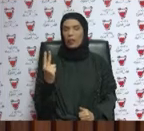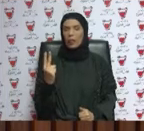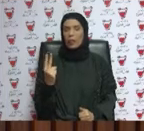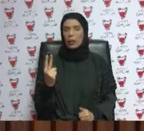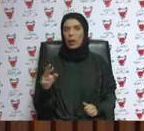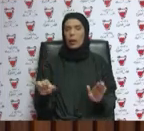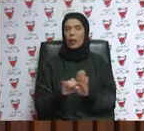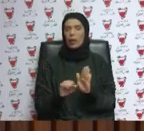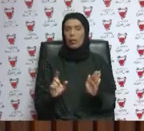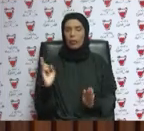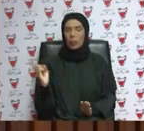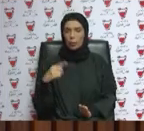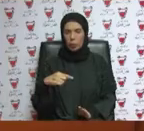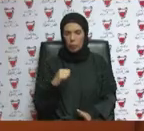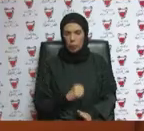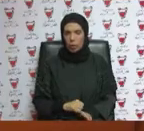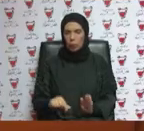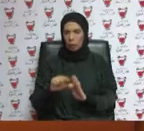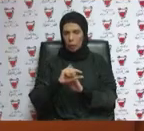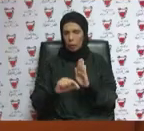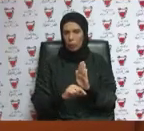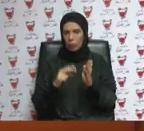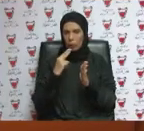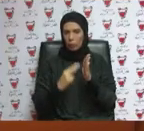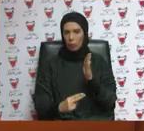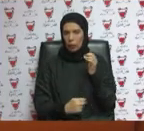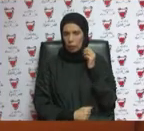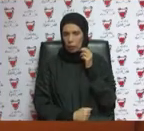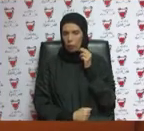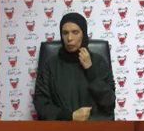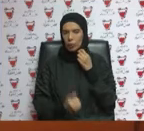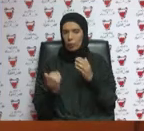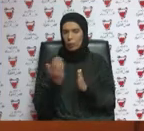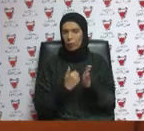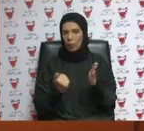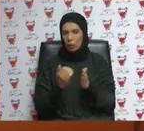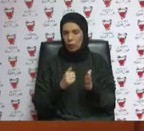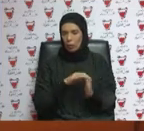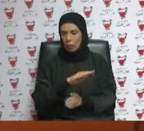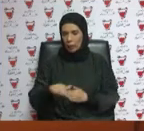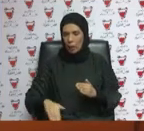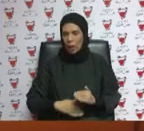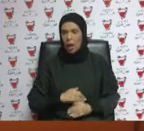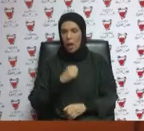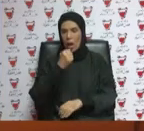المادة العاشرة الفقرة ألف من الدستور، والتي تنص على أن الاقتصاد الوطني أساسه العدالة